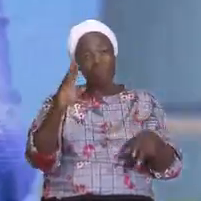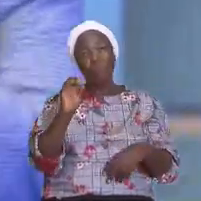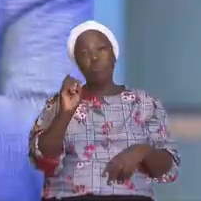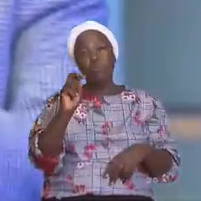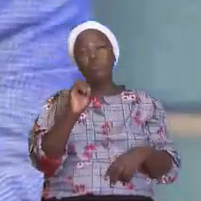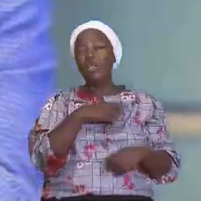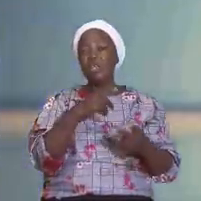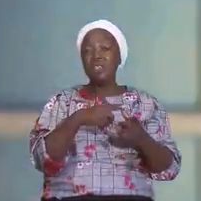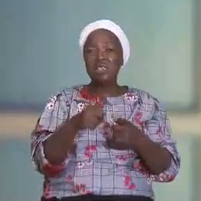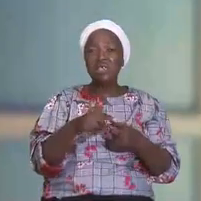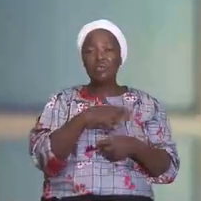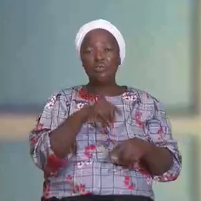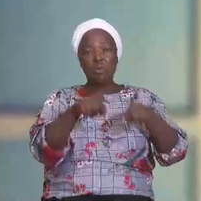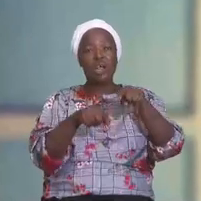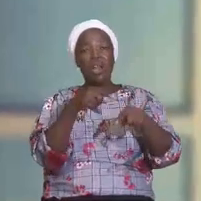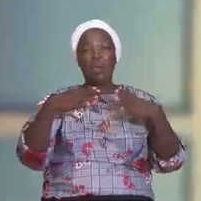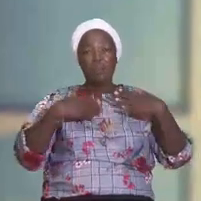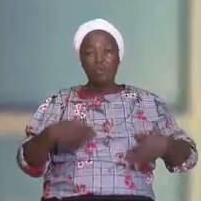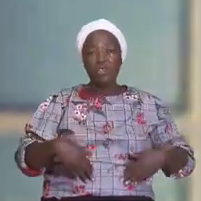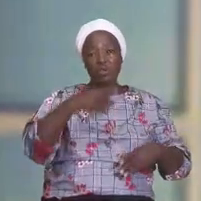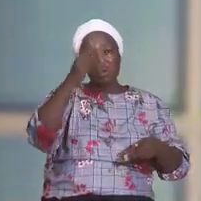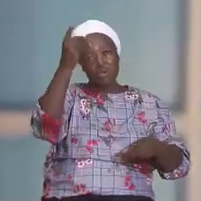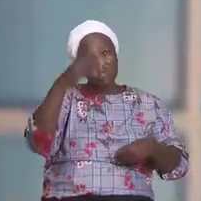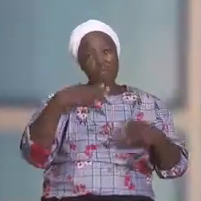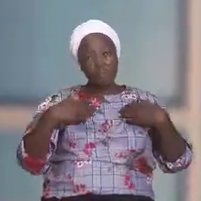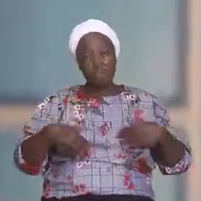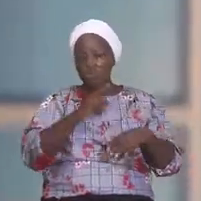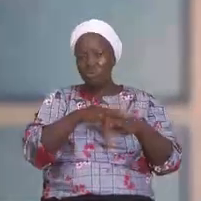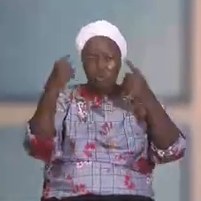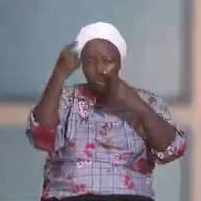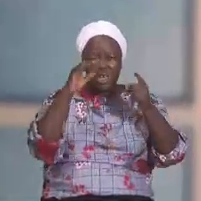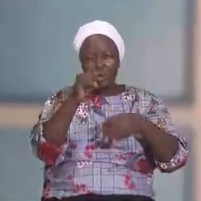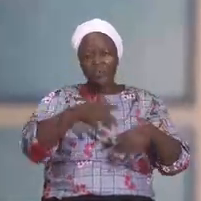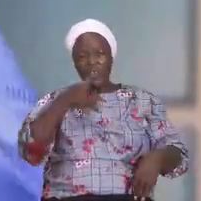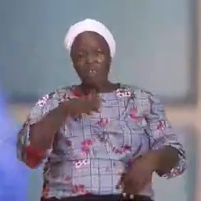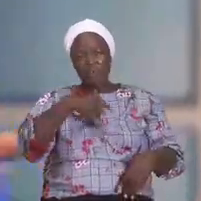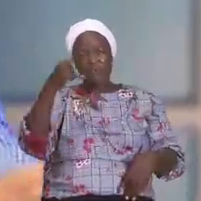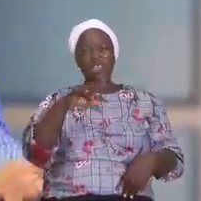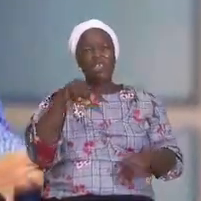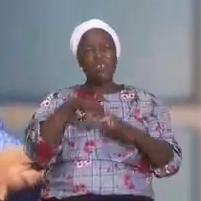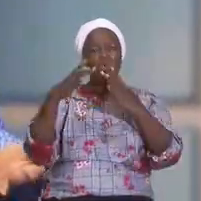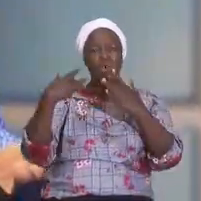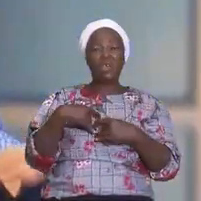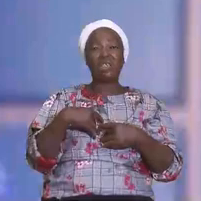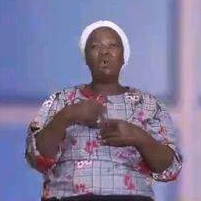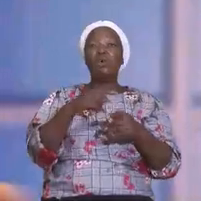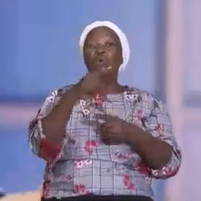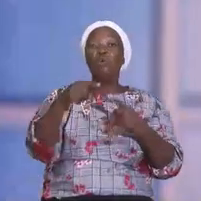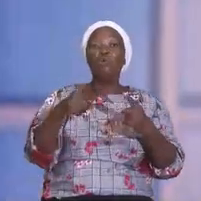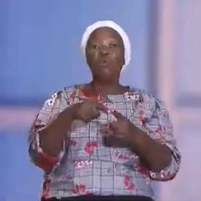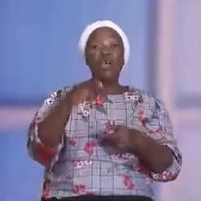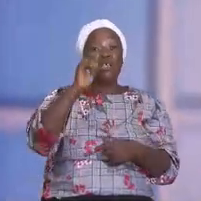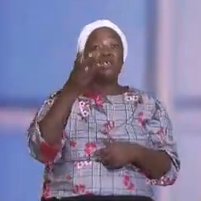que tu ne considères point tes os cassés, ton corps malade ou bien ton corps paralysé. Tu ne considères